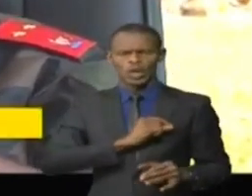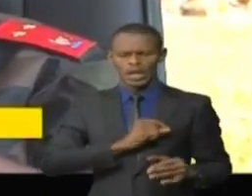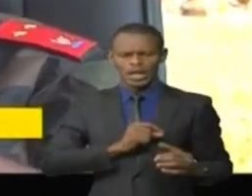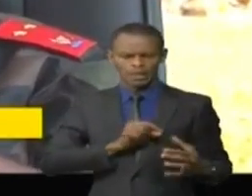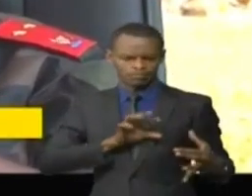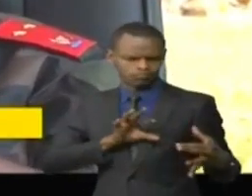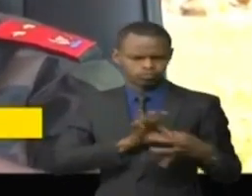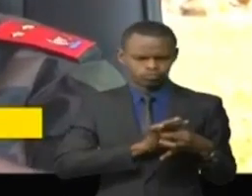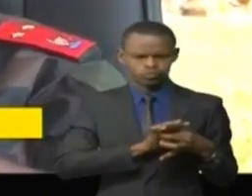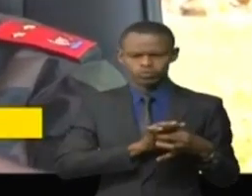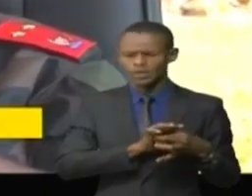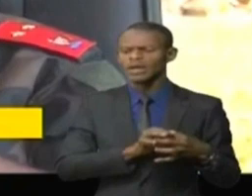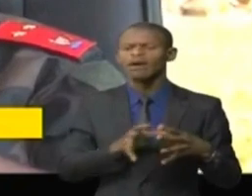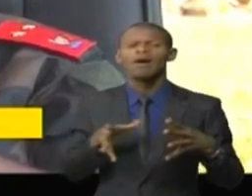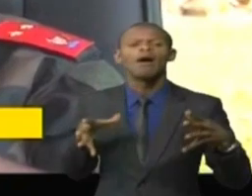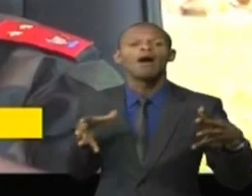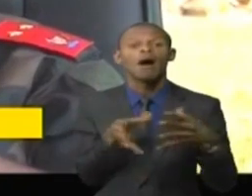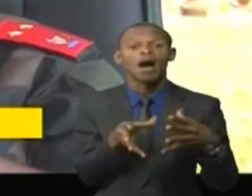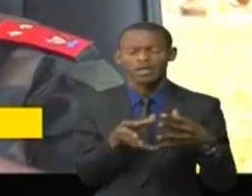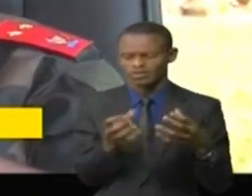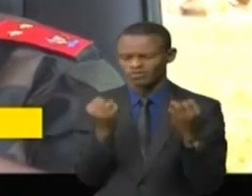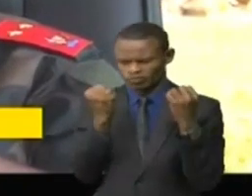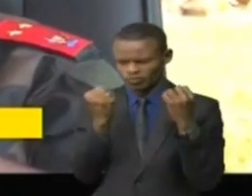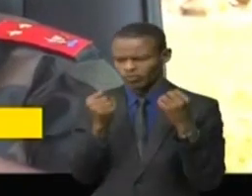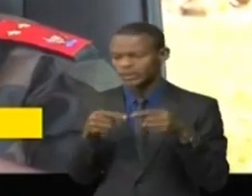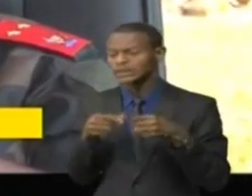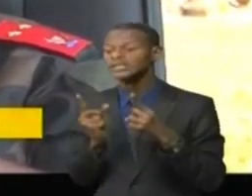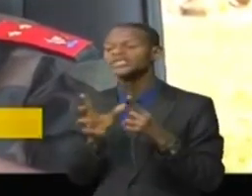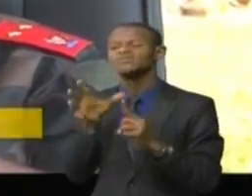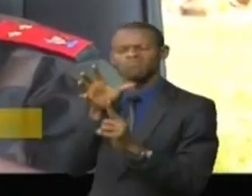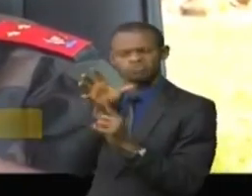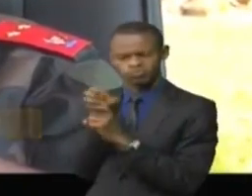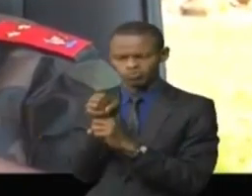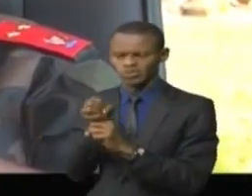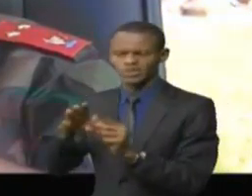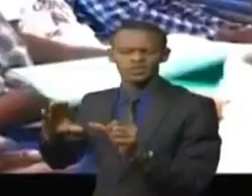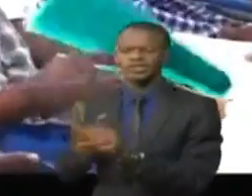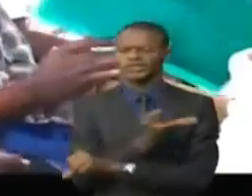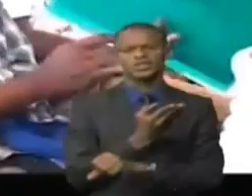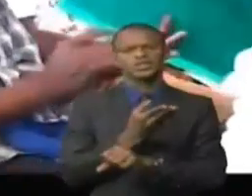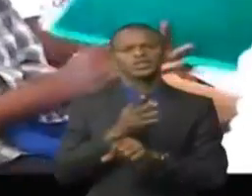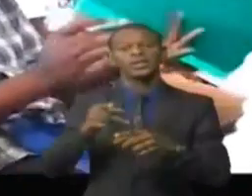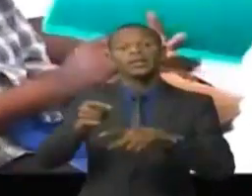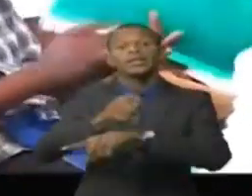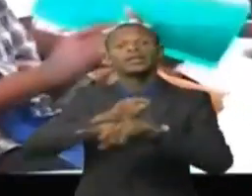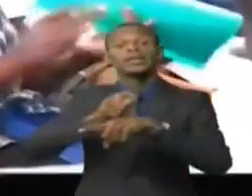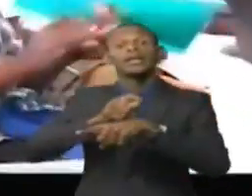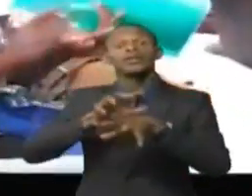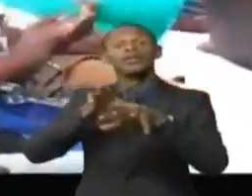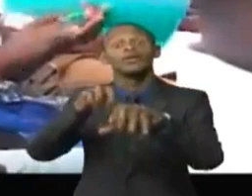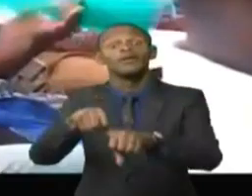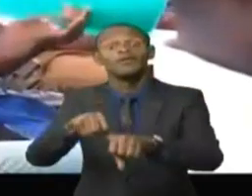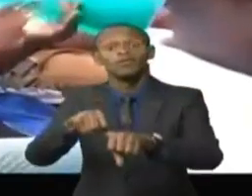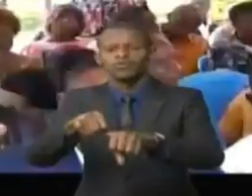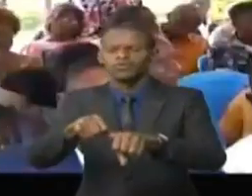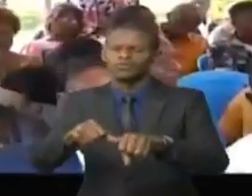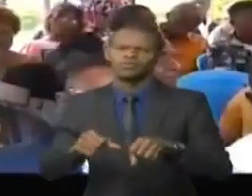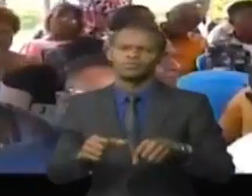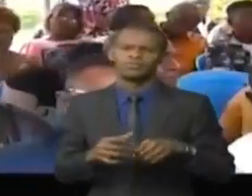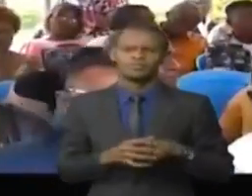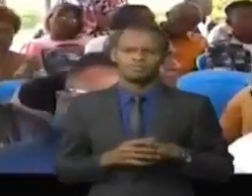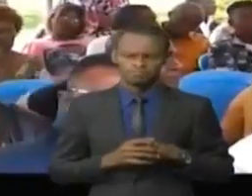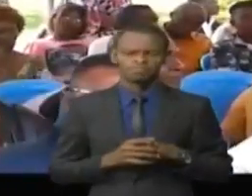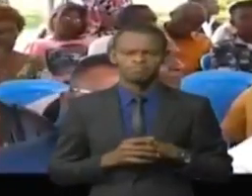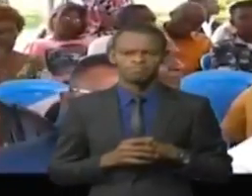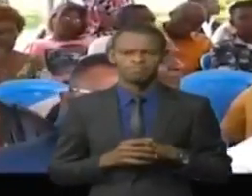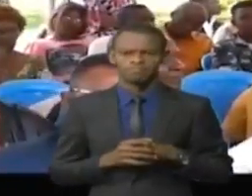devoir d'être ensemble pour récupérer la partie du territoire sous occupation. Sans gants à la main,